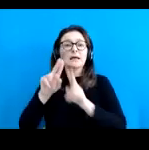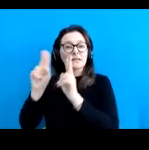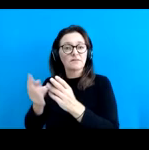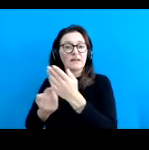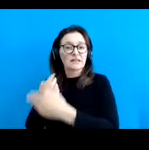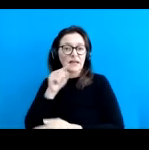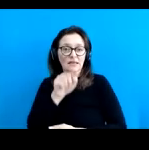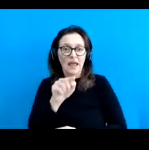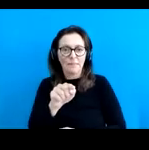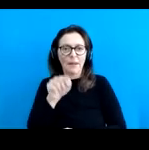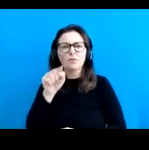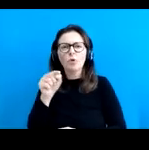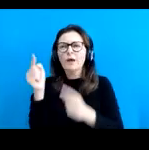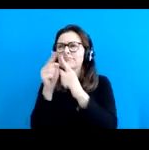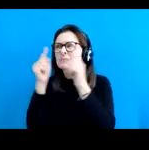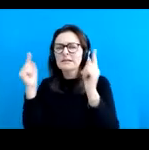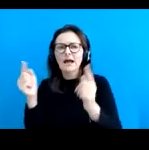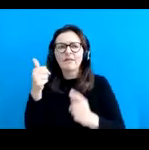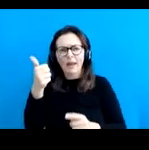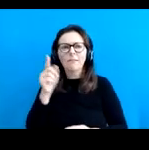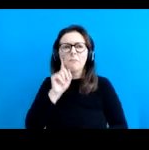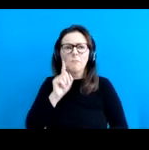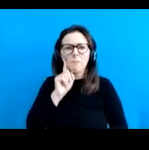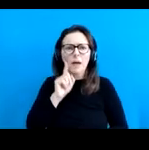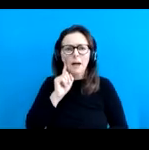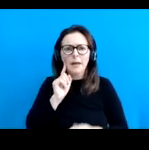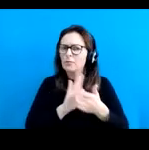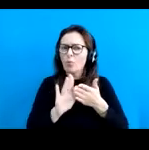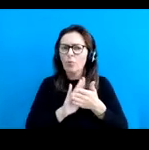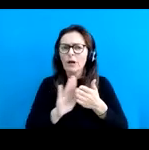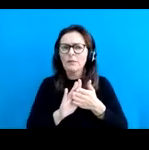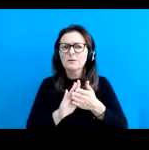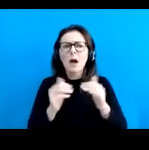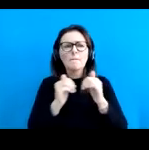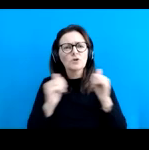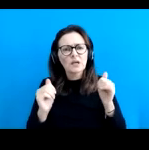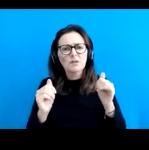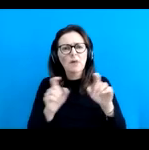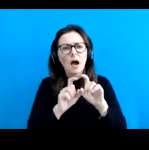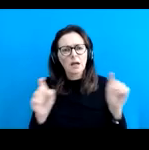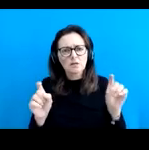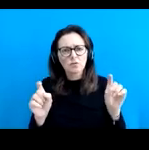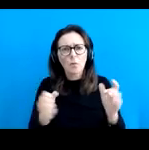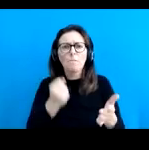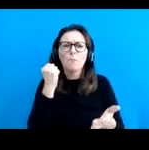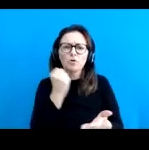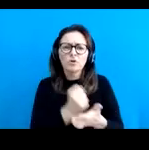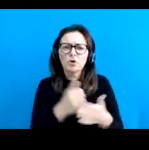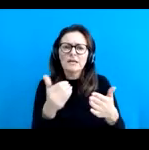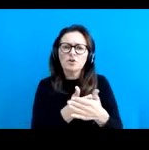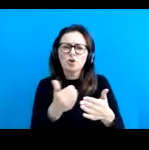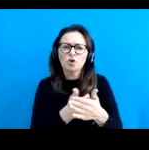na svetovnem spletu je uporabljena s prav posebnim razlogom. Potrjuje namreč sodobni koncept